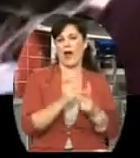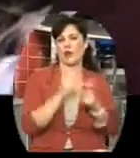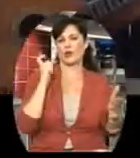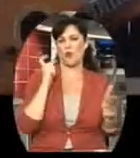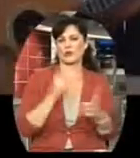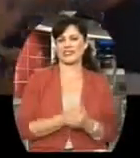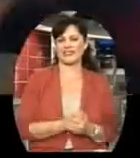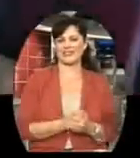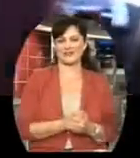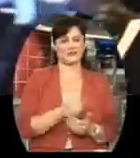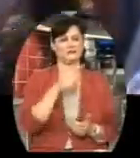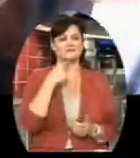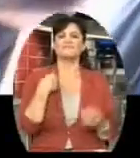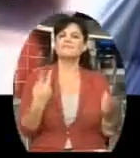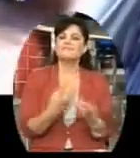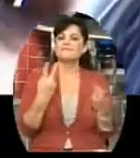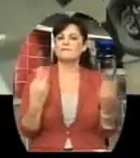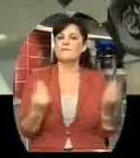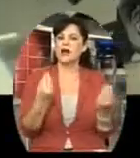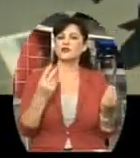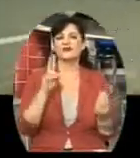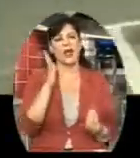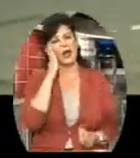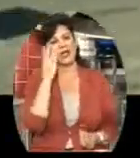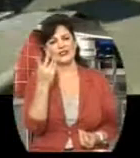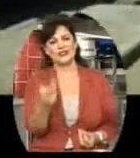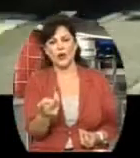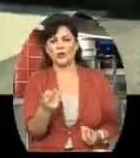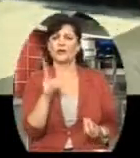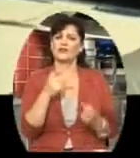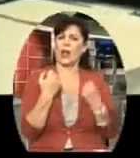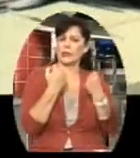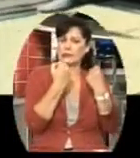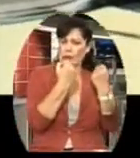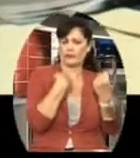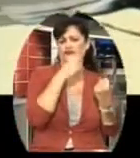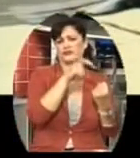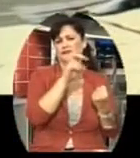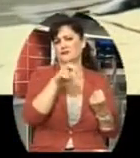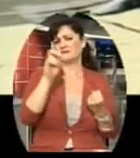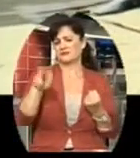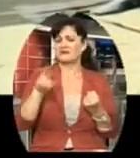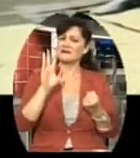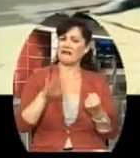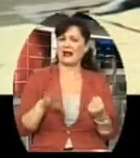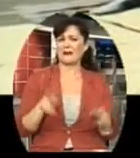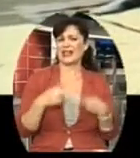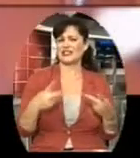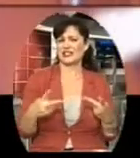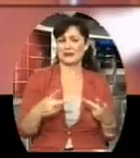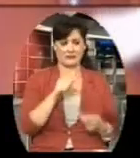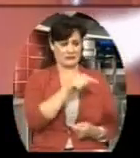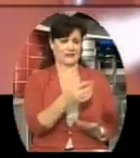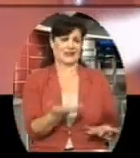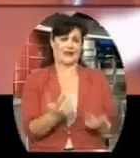אנחנו חיפשנו משהו שאפשר להיות בו, לישון בו, שמשהו שיכול לנסוע ויכול לקחת אותנו למקום למקום. והנה הגיע הדבר הזה